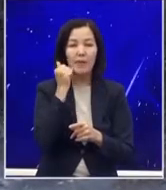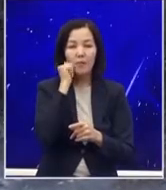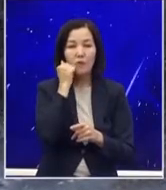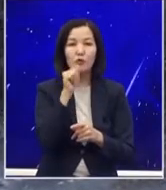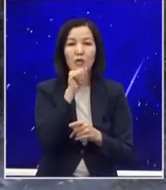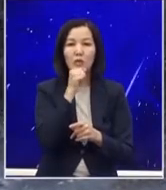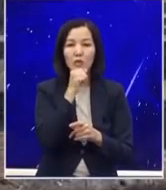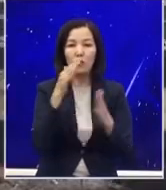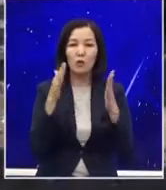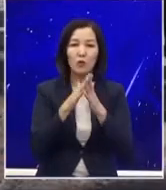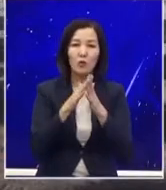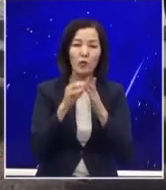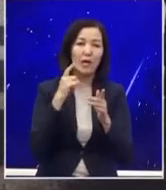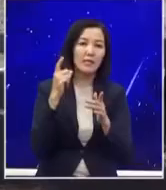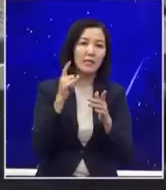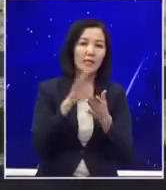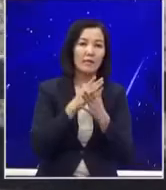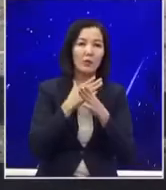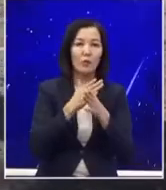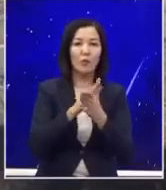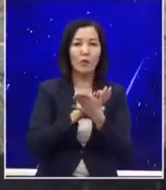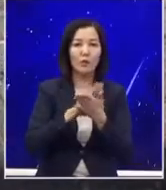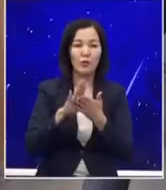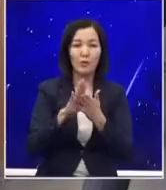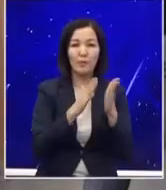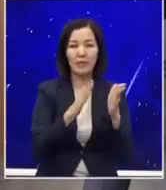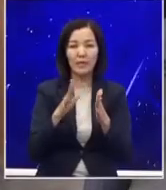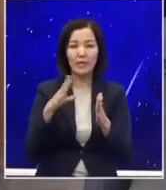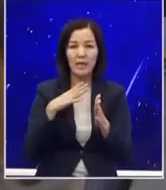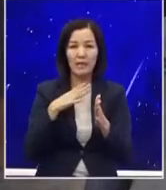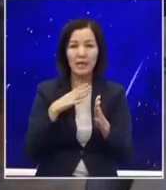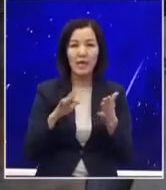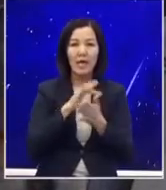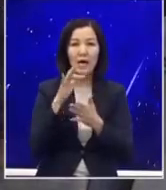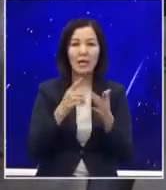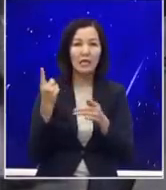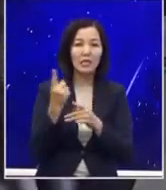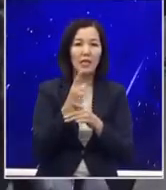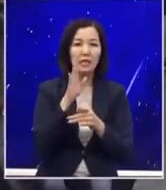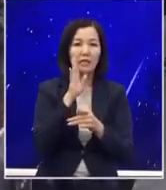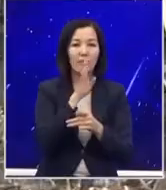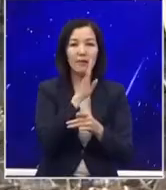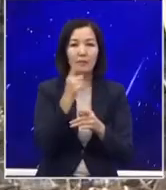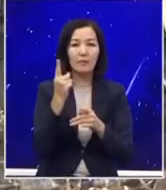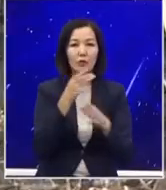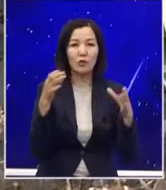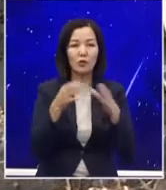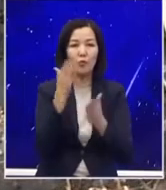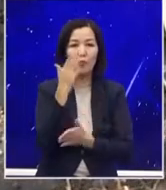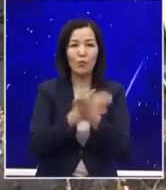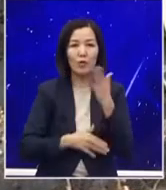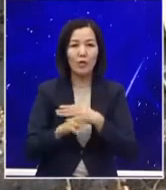қора-қопсын тазартып, үй шаруашылығына жәрдем берді. Еріктілер алдымен қала шетінде тұратын жалғыз басты ана бірінші топ мүгедегі